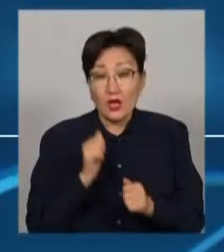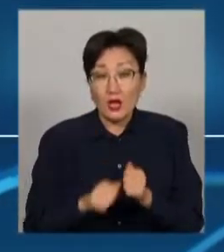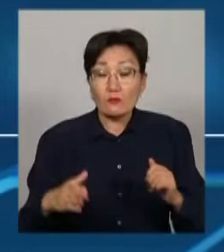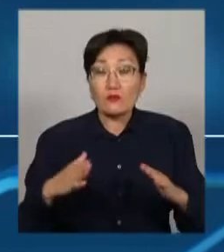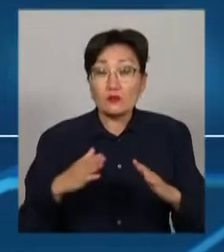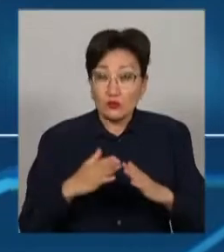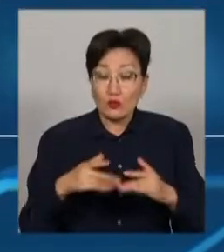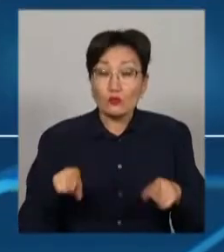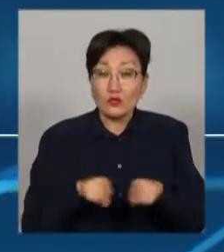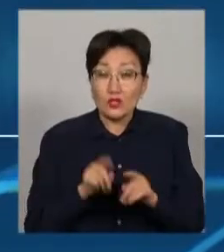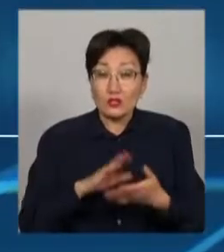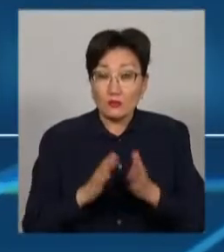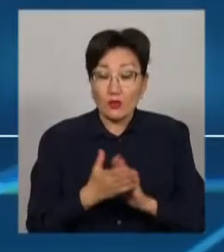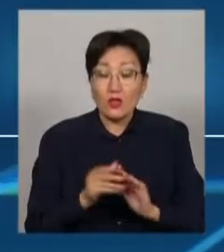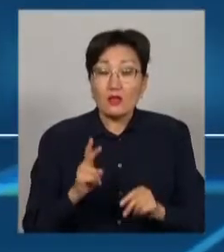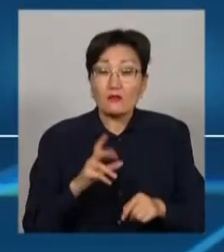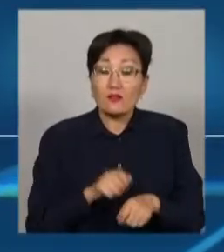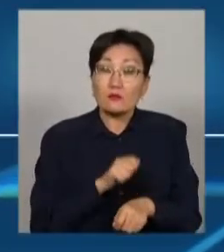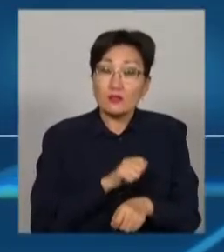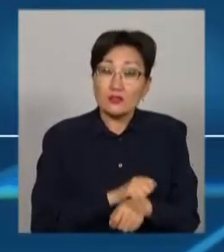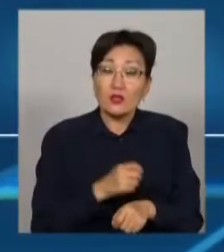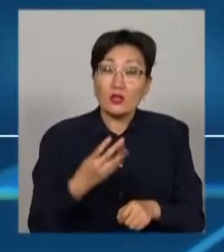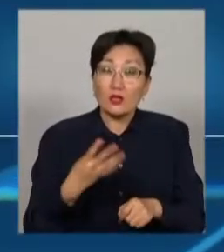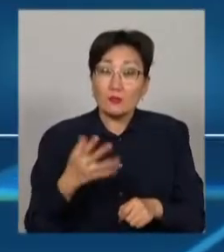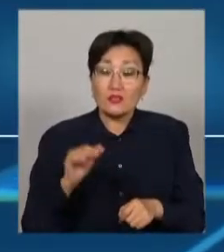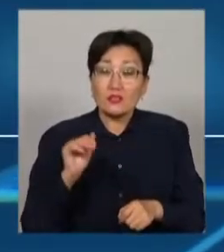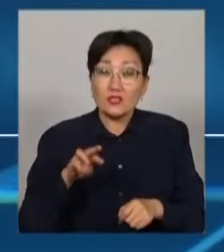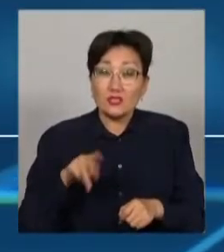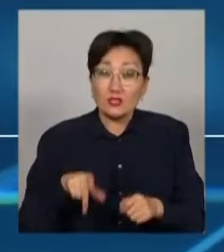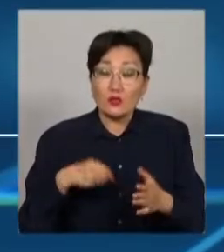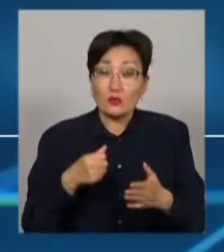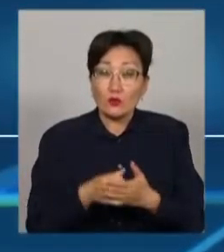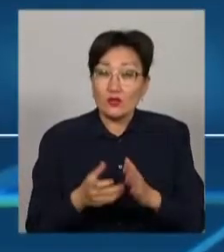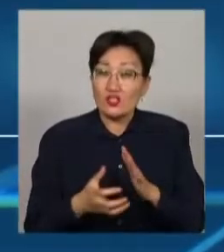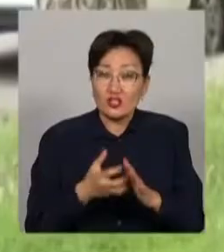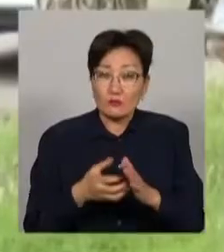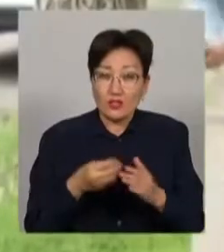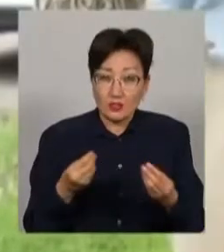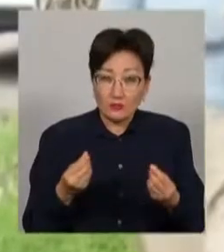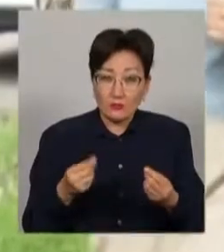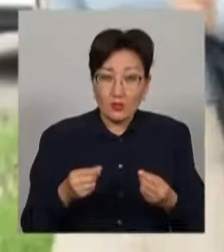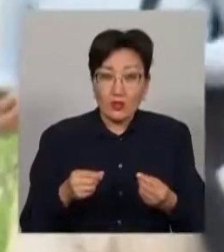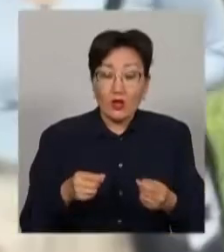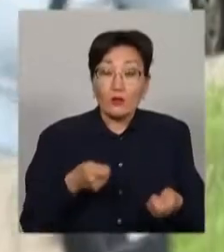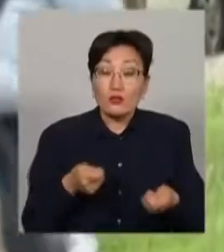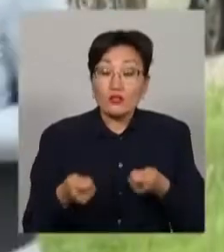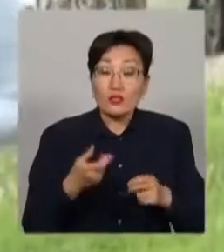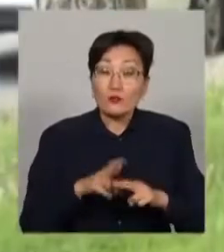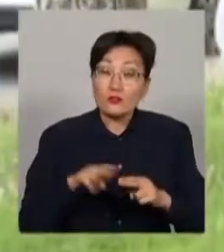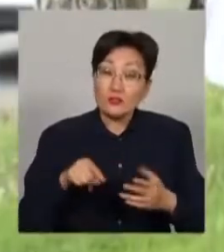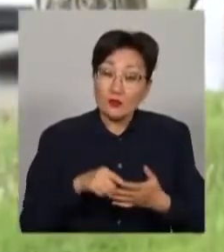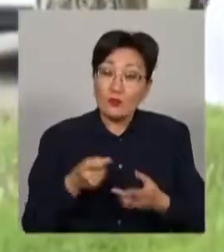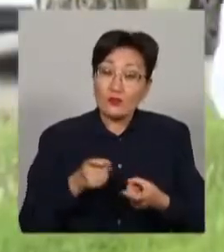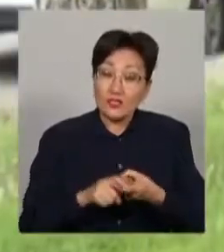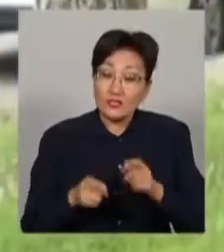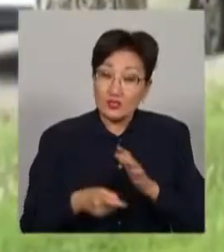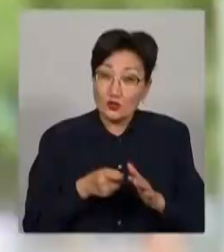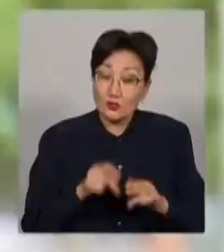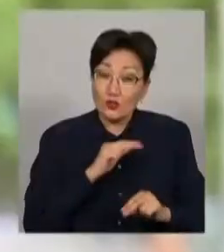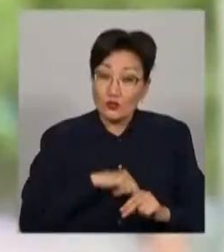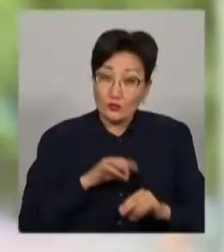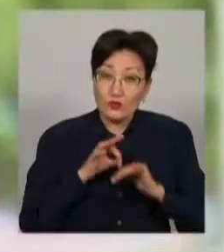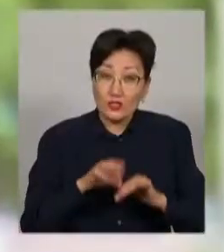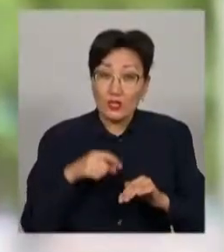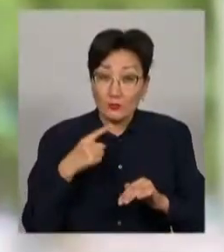болып тұрады. Шаршы метріне 45 теңгеден төлеу деген дым емес, жетпейді қаражат. Әкімдіктегілер болса бұл мәселеге қатысты тексеріс